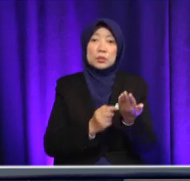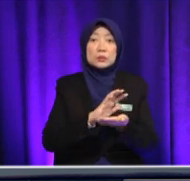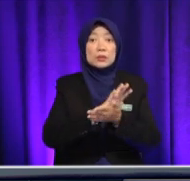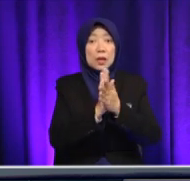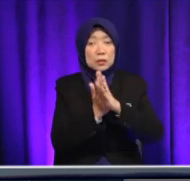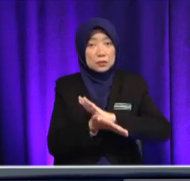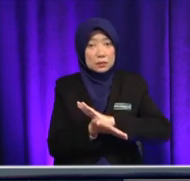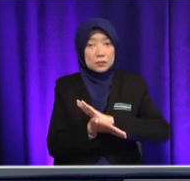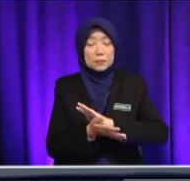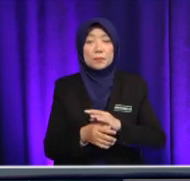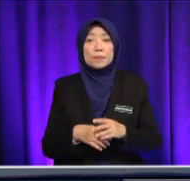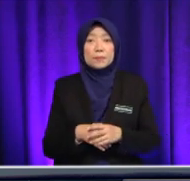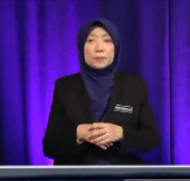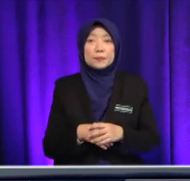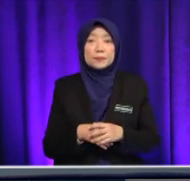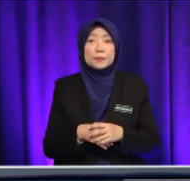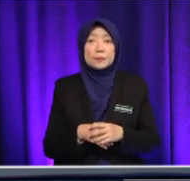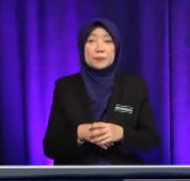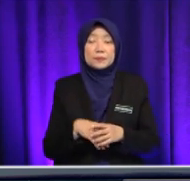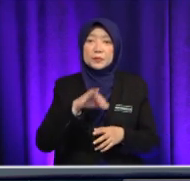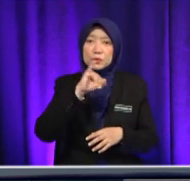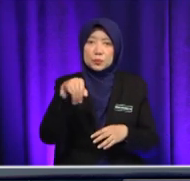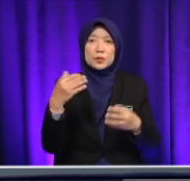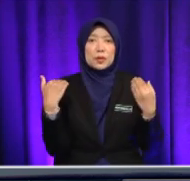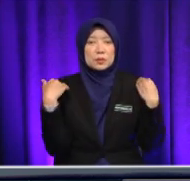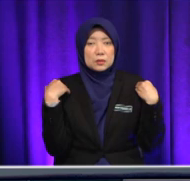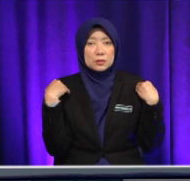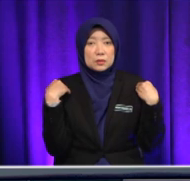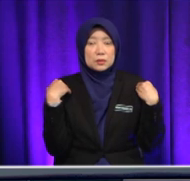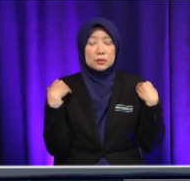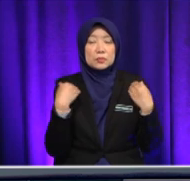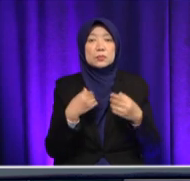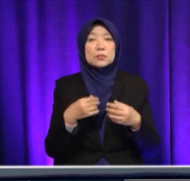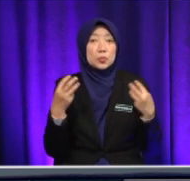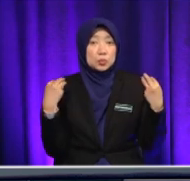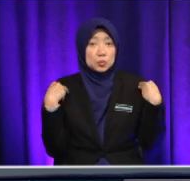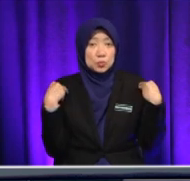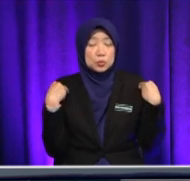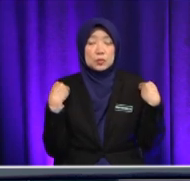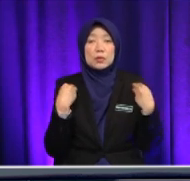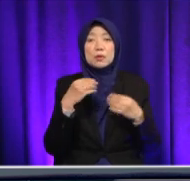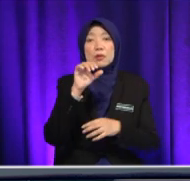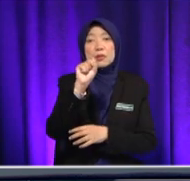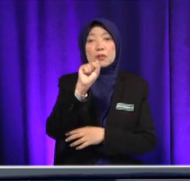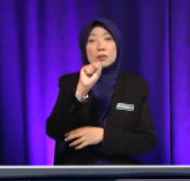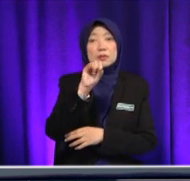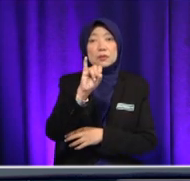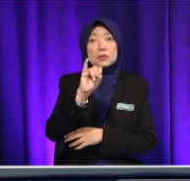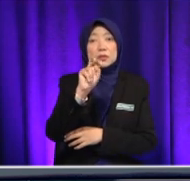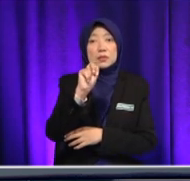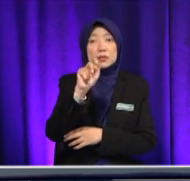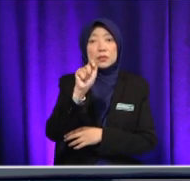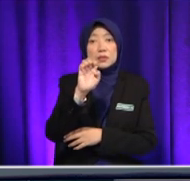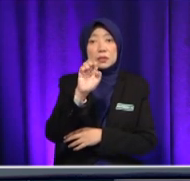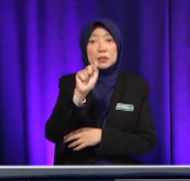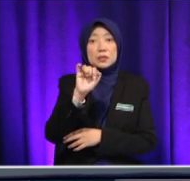Dia wujud secara semula jadi dan juga ada wujud secara sintetik. Maksudnya daripada semula jadi,